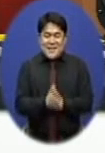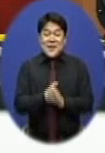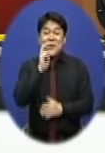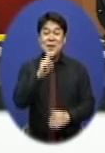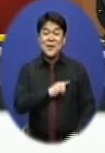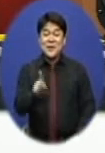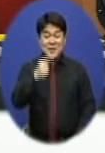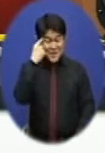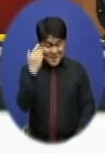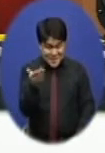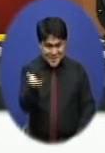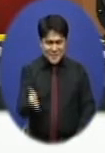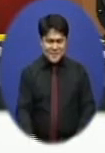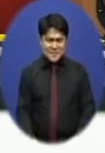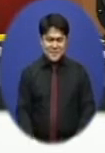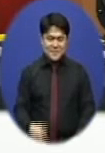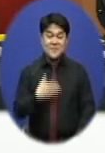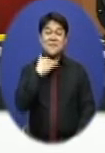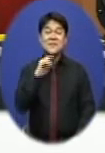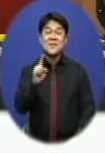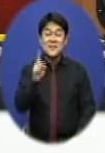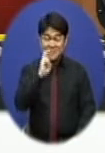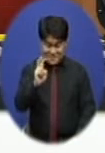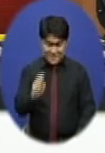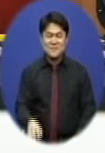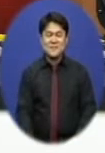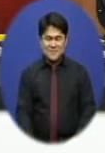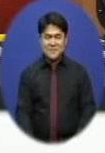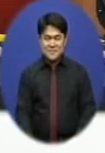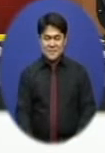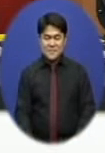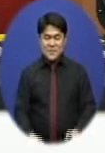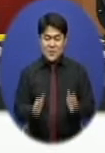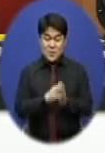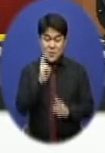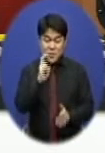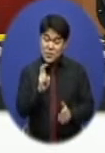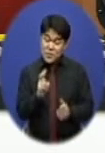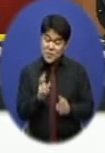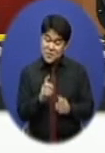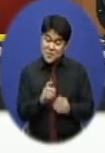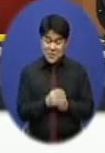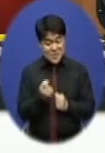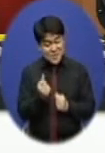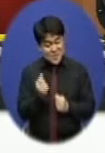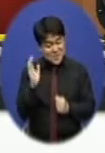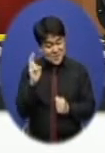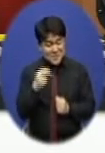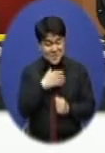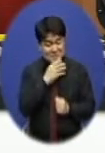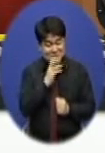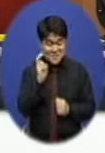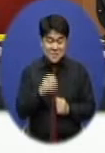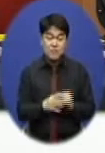노래 오늘 준비하셨나요? 오승근의 내 나이가 어때서요? 내 나이가 어때서? 네. 이 노래 부르시기에는 조금...